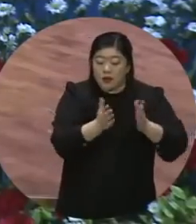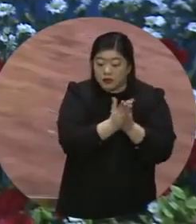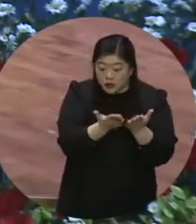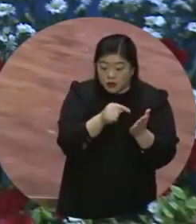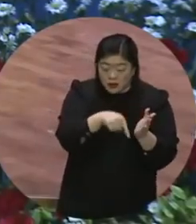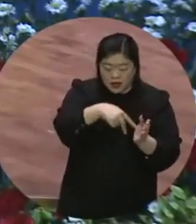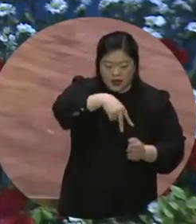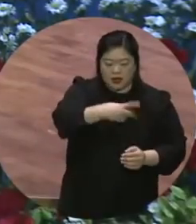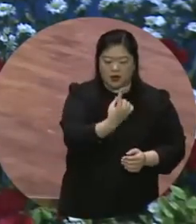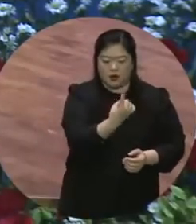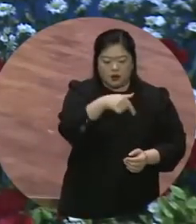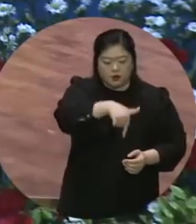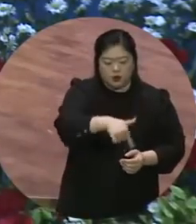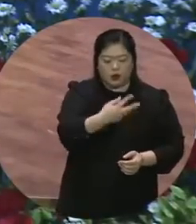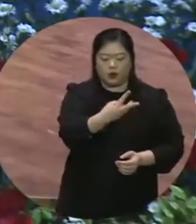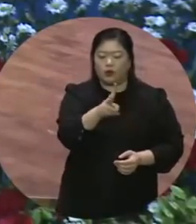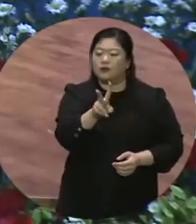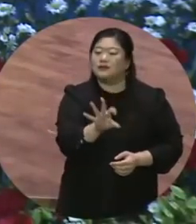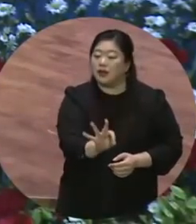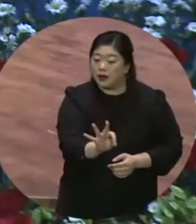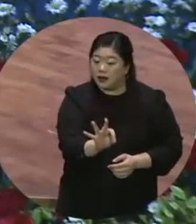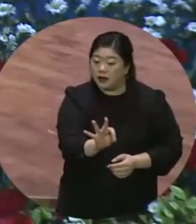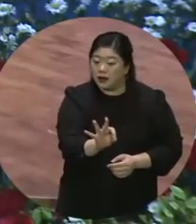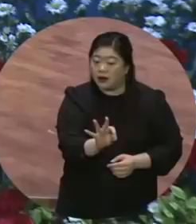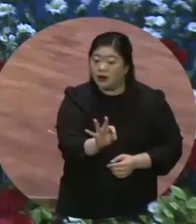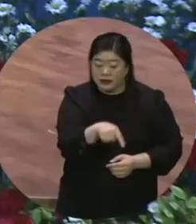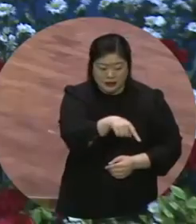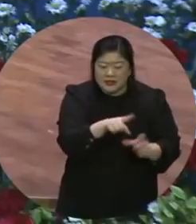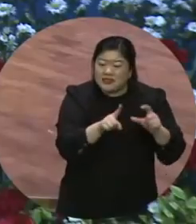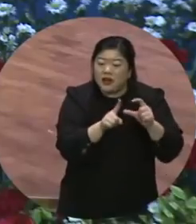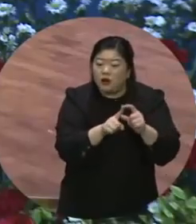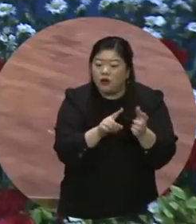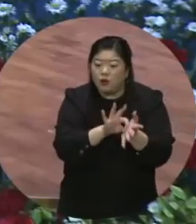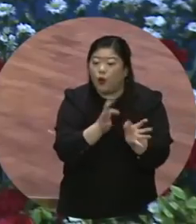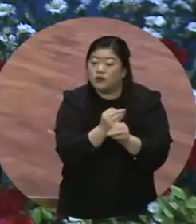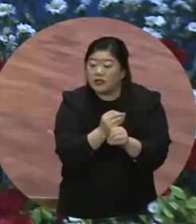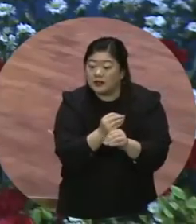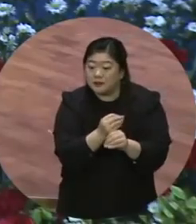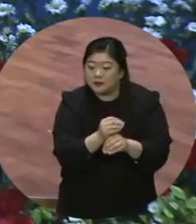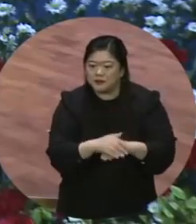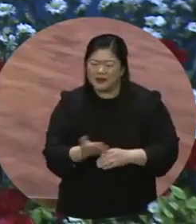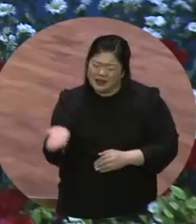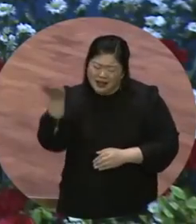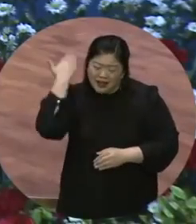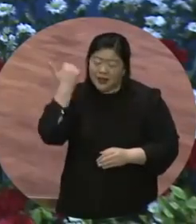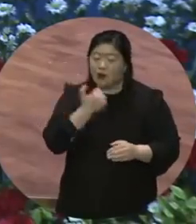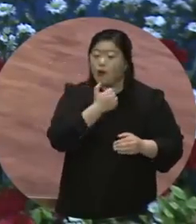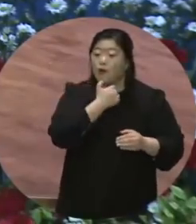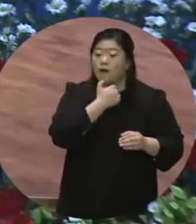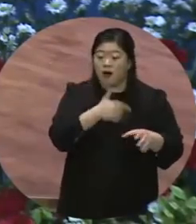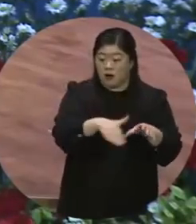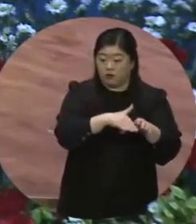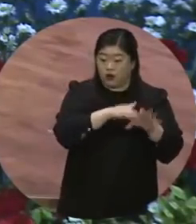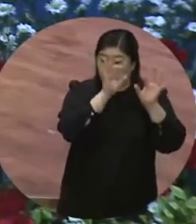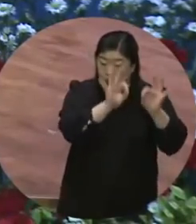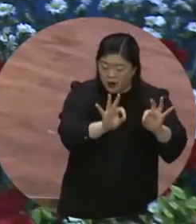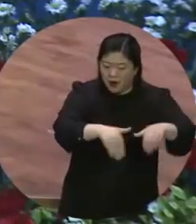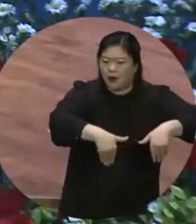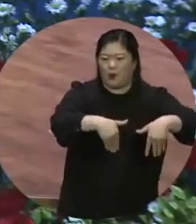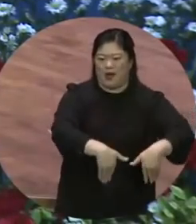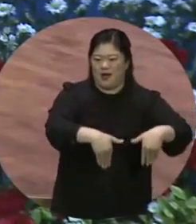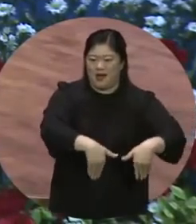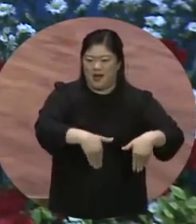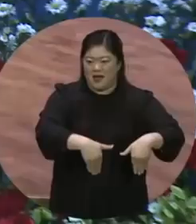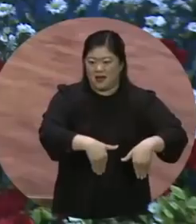당시에 속량이란 말을 많이 쓰고 있어요. 이 속량이 언제 썼느냐? 그 당시는요, 2000년 전이라 노예들이 있었어요,